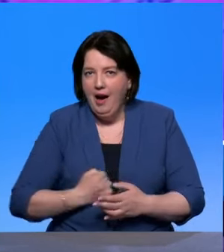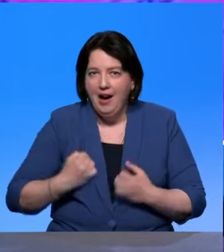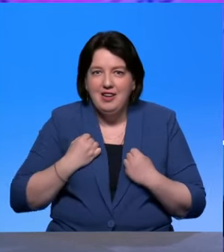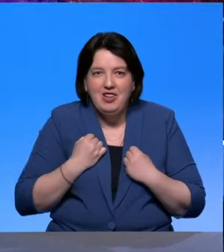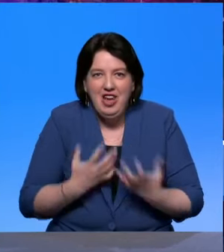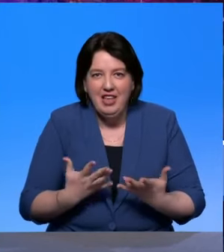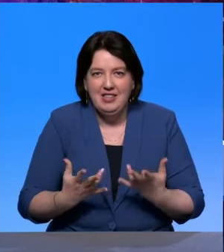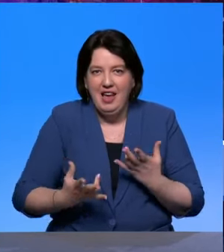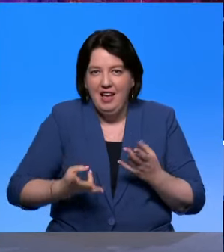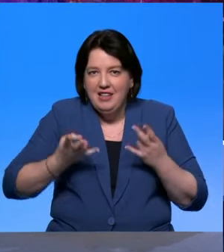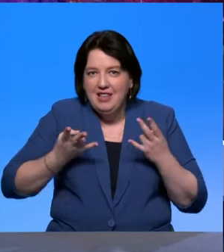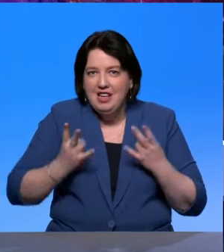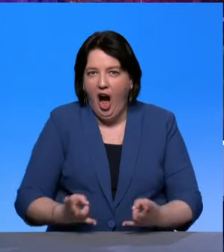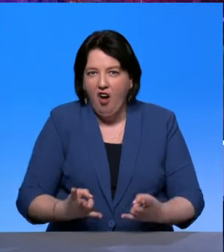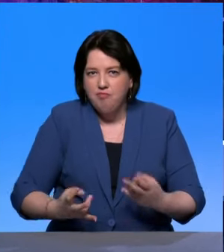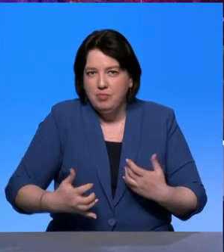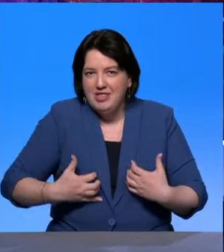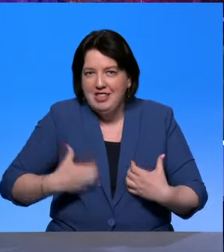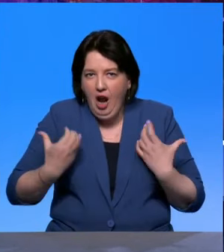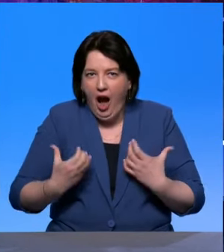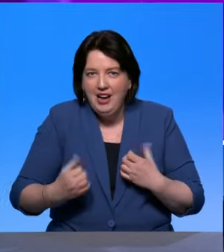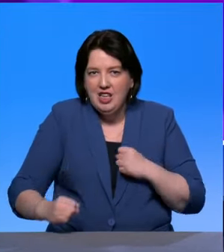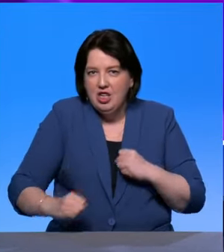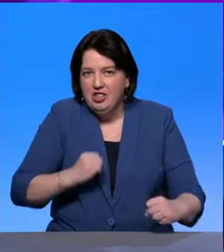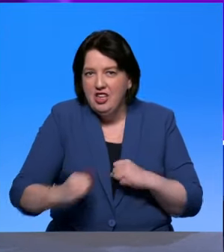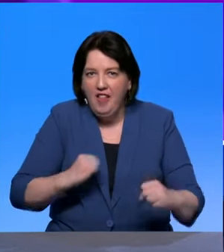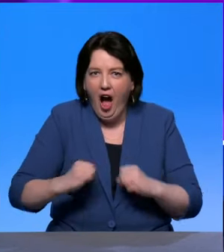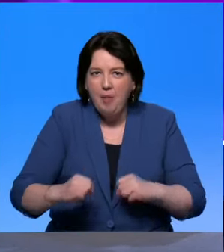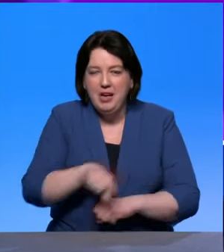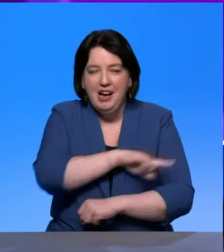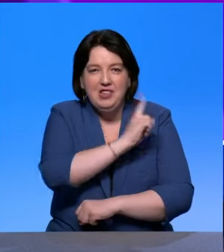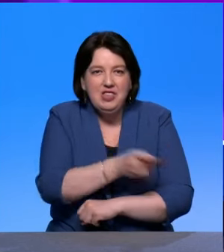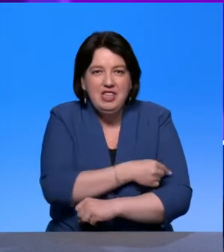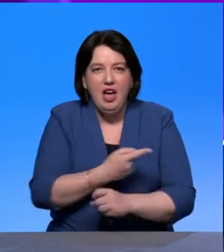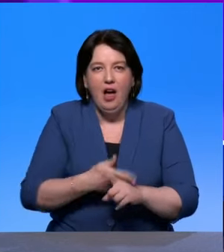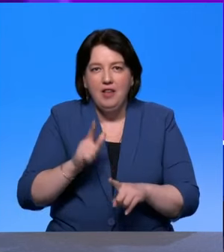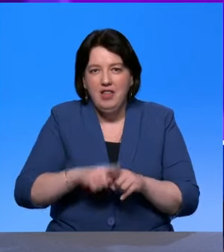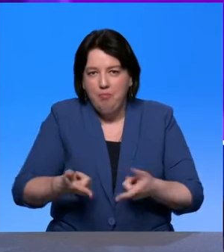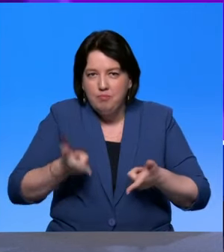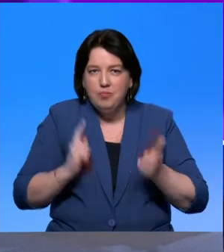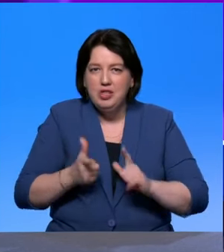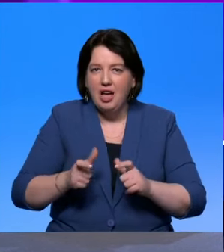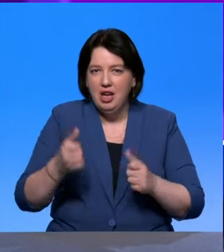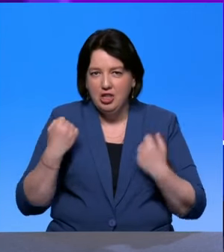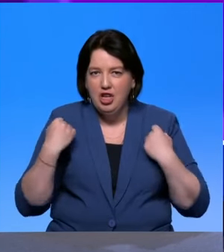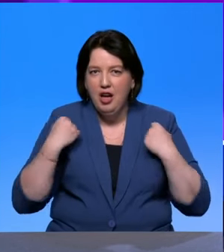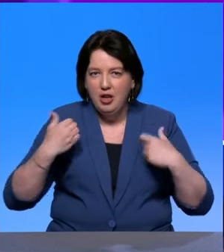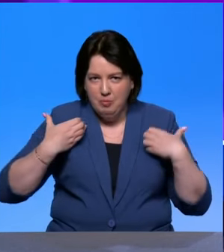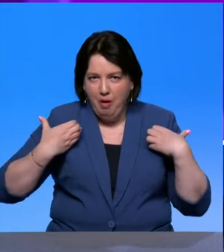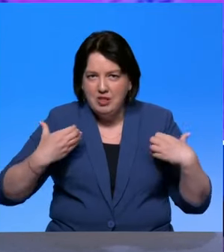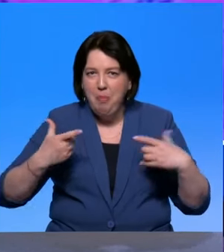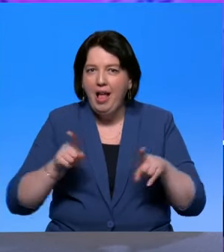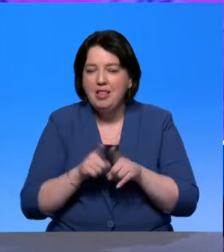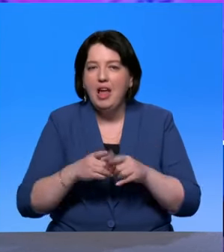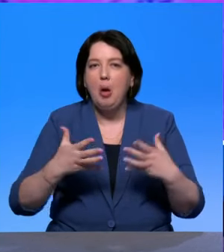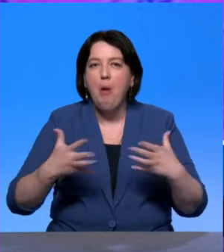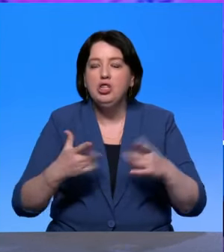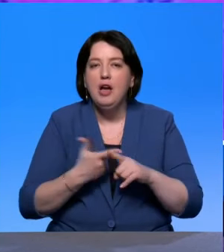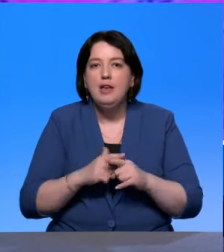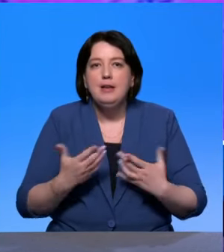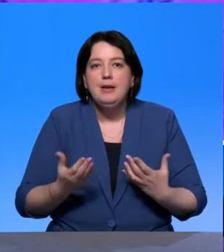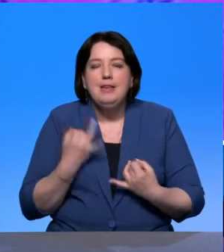динамика, да. И там настоящие движение. Мужики такие, вот, да. Вот это интересно, действительно, это захватывает. Да. И какое-то время